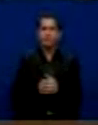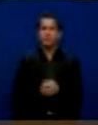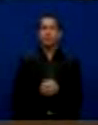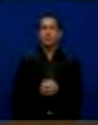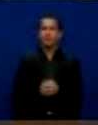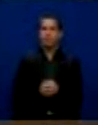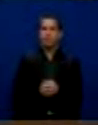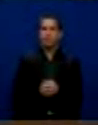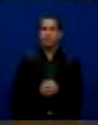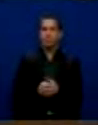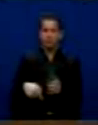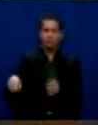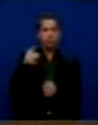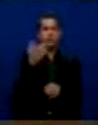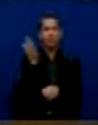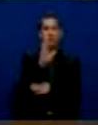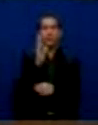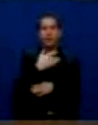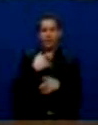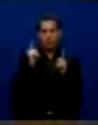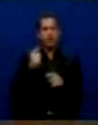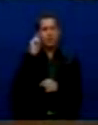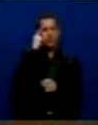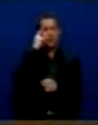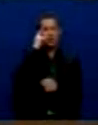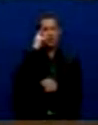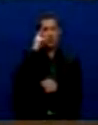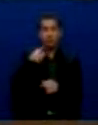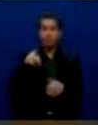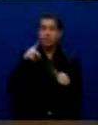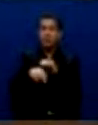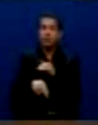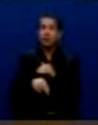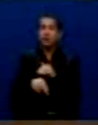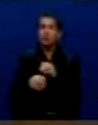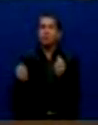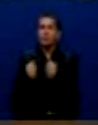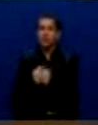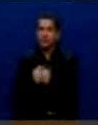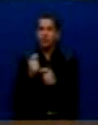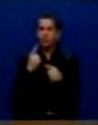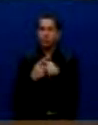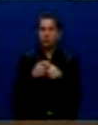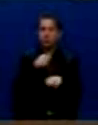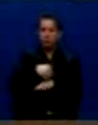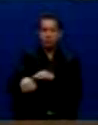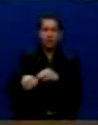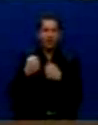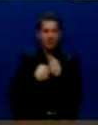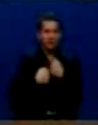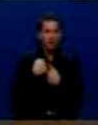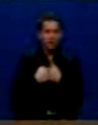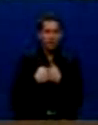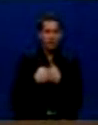deputet Kuvendit të Republikës Kosovës, ne gjithë duhet ta dim që parandalimi i bashkimit edhe i akteve terroriste të kryera nga qytetarët e Kosovës